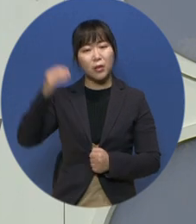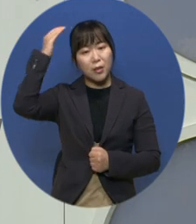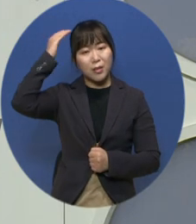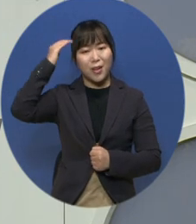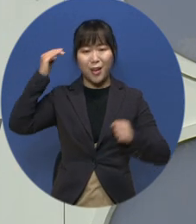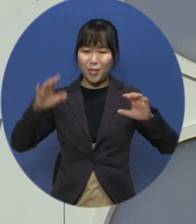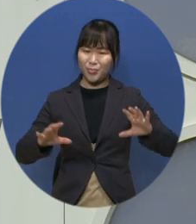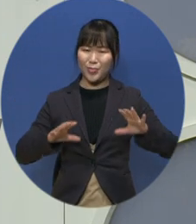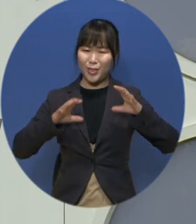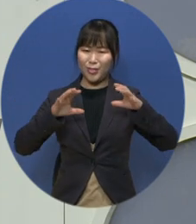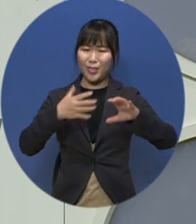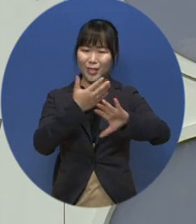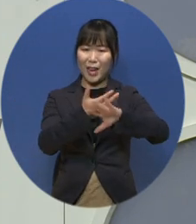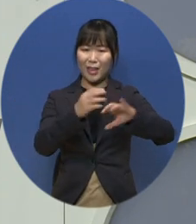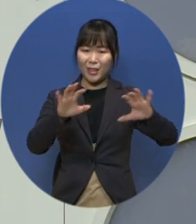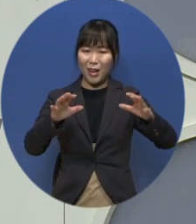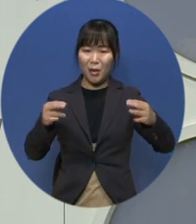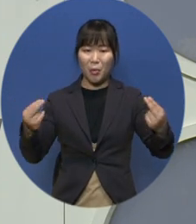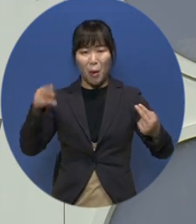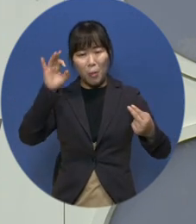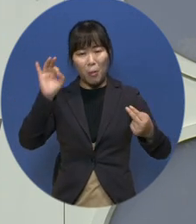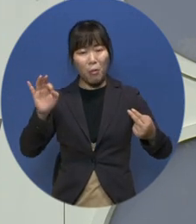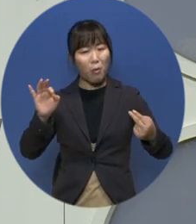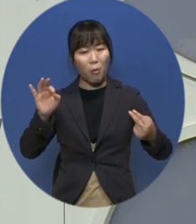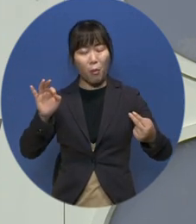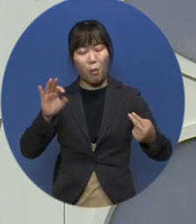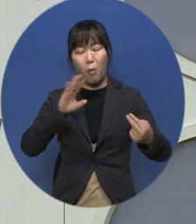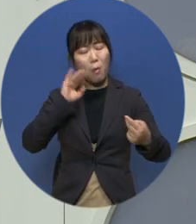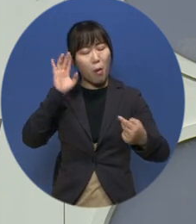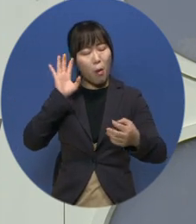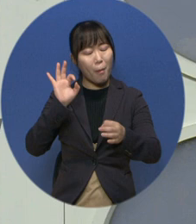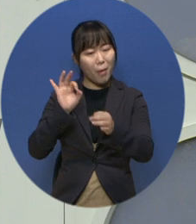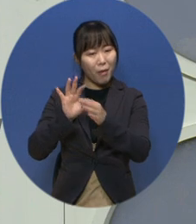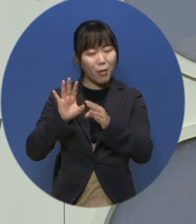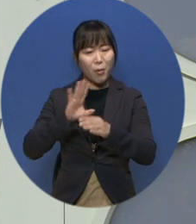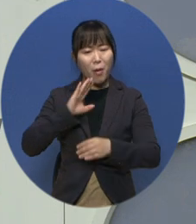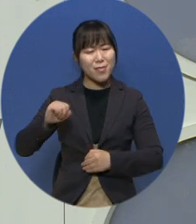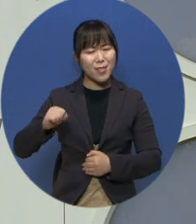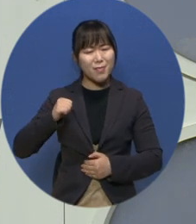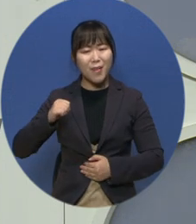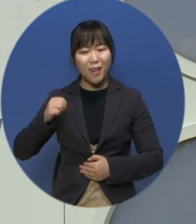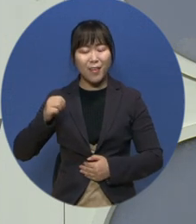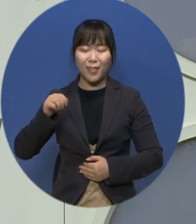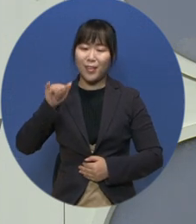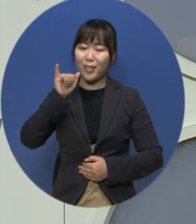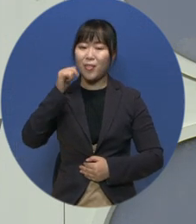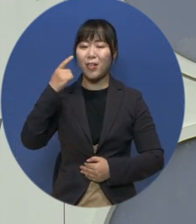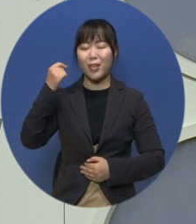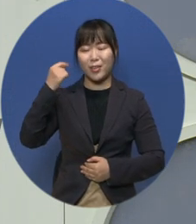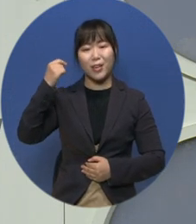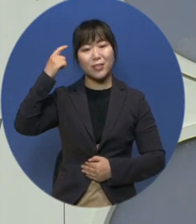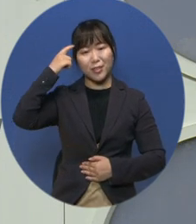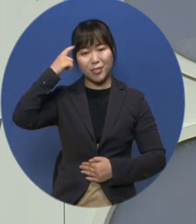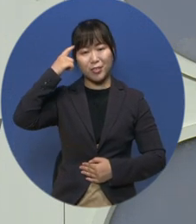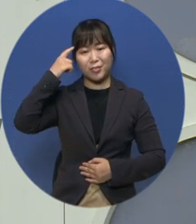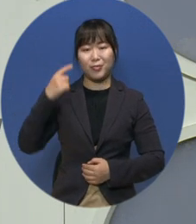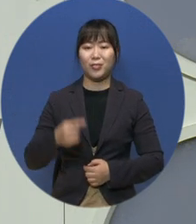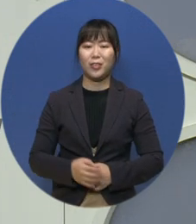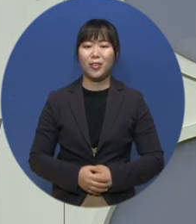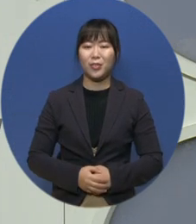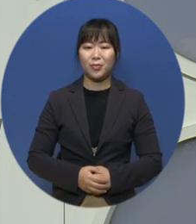대한민국은 다른 나라가 전혀 상상할 수 없는 그런 파워, 그런 의지를 가지고 있다고 생각을